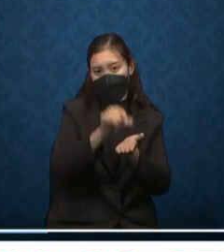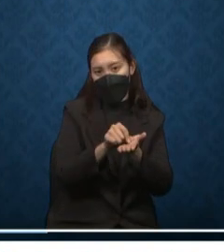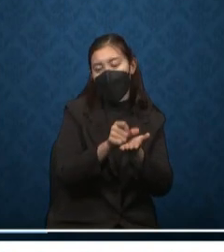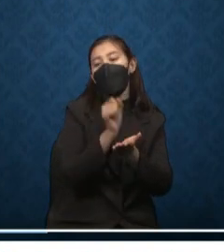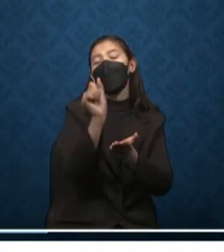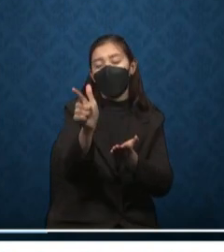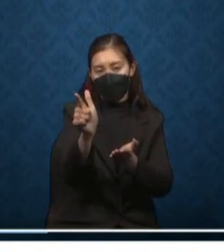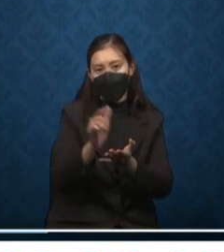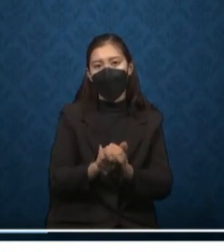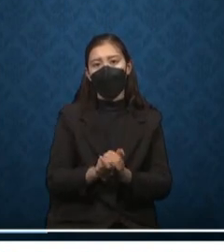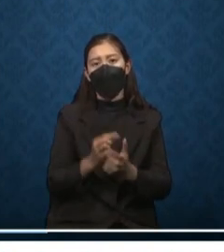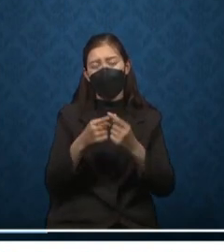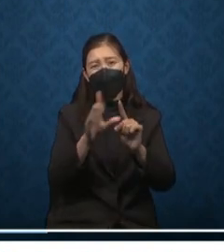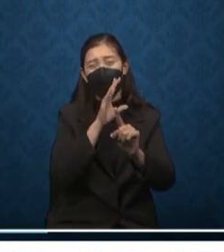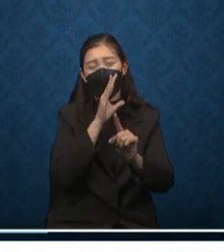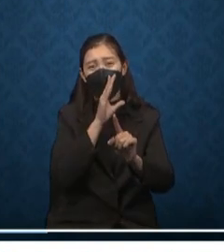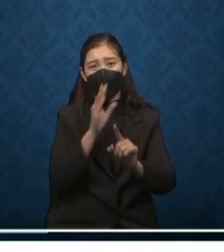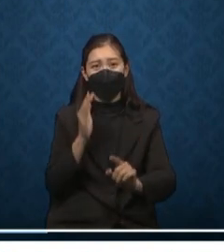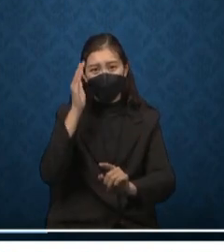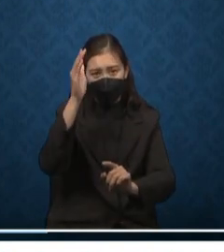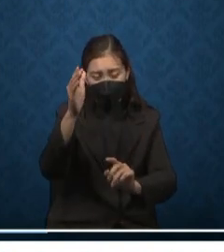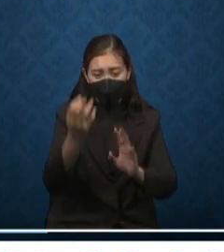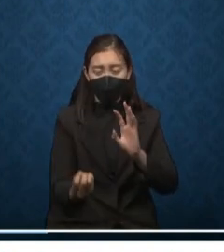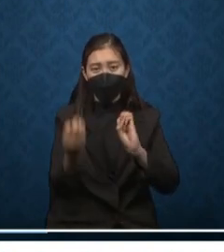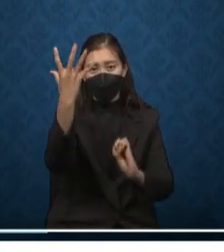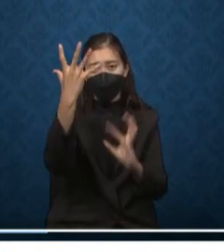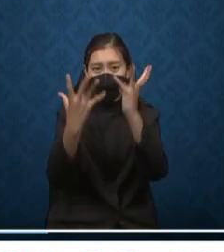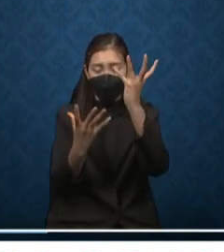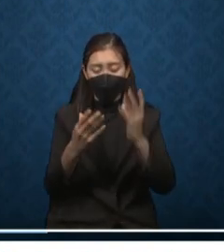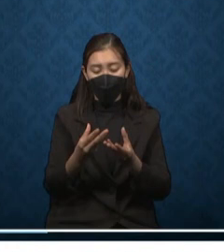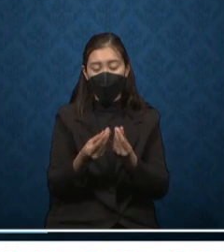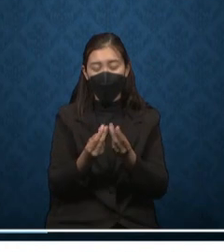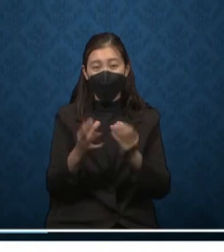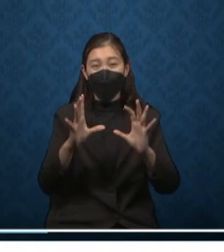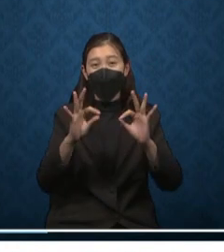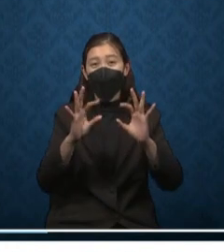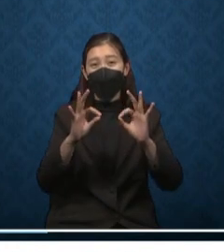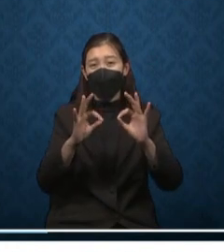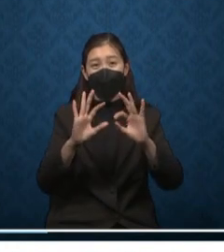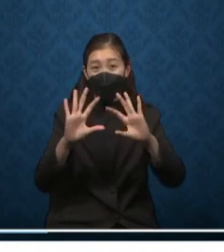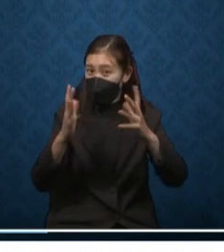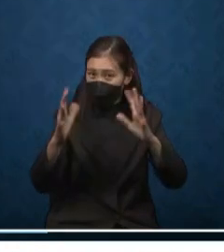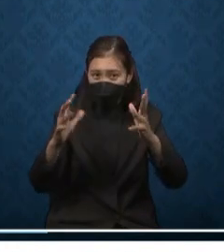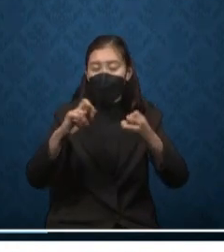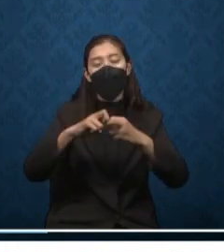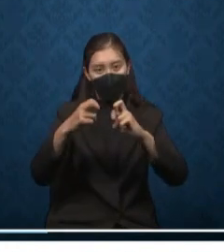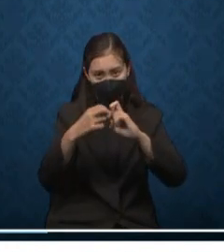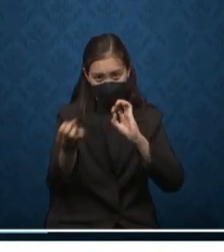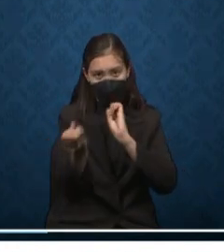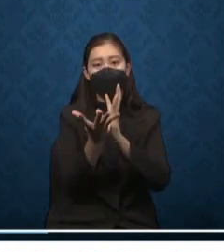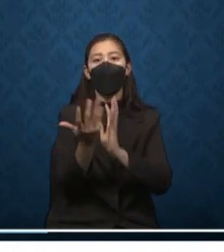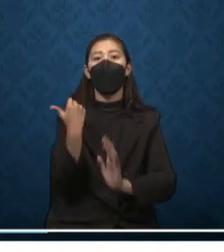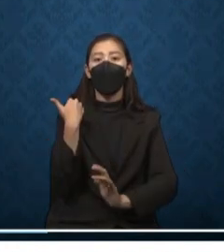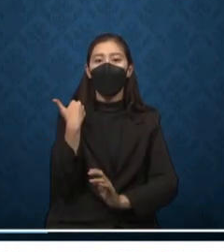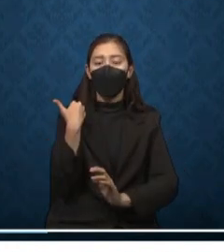ทบต่อการความสามารถในการดูดซับคาร์บอนไดออกไซด์ของชายเลนของประเทศไทยความสามารถในการดูแลท